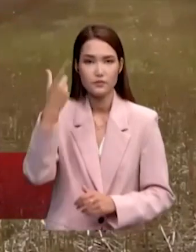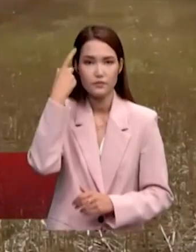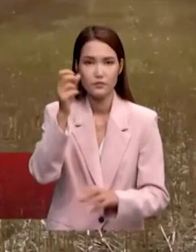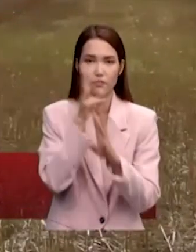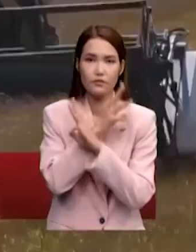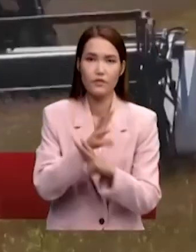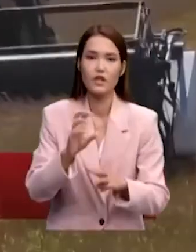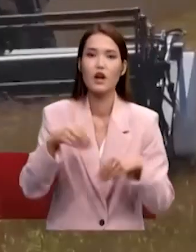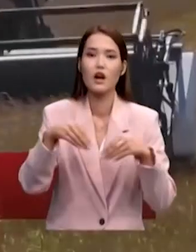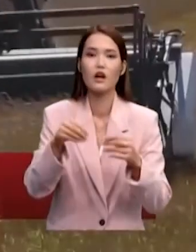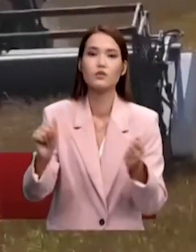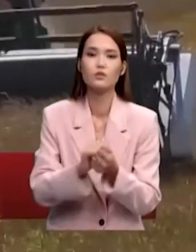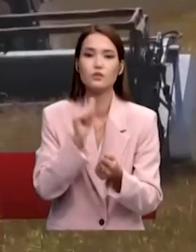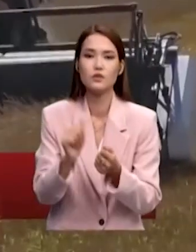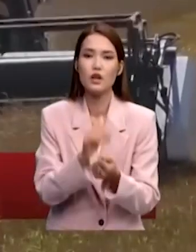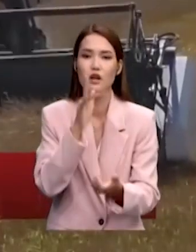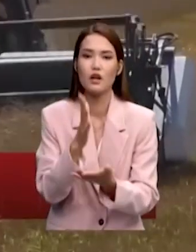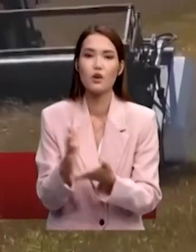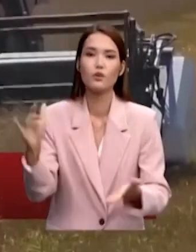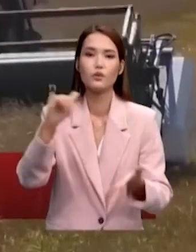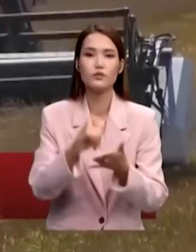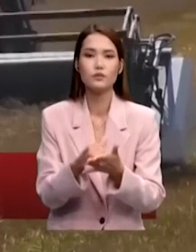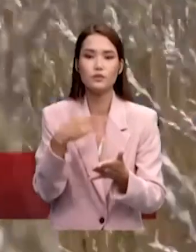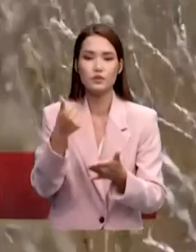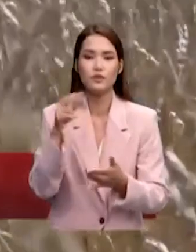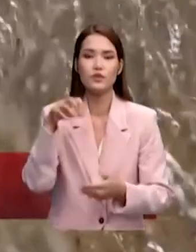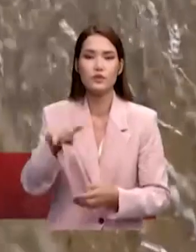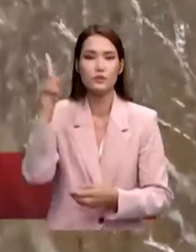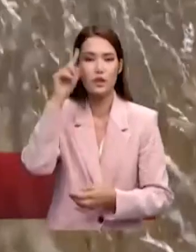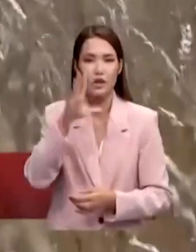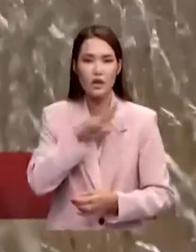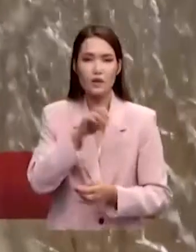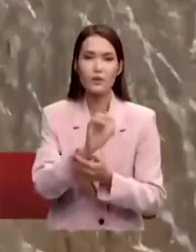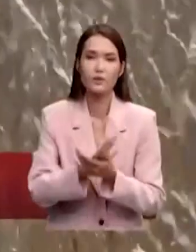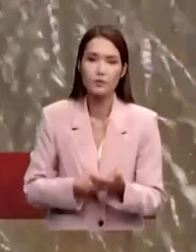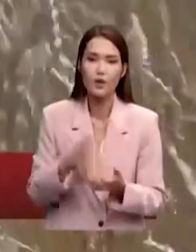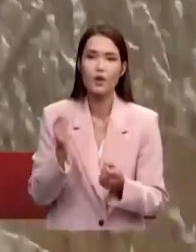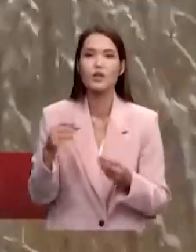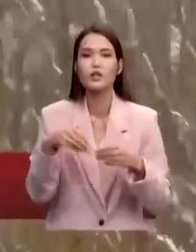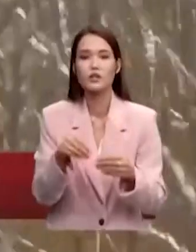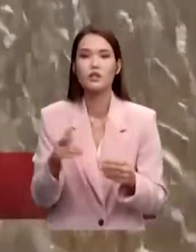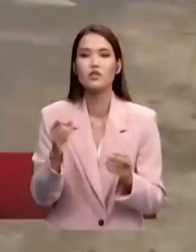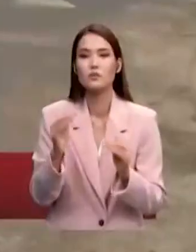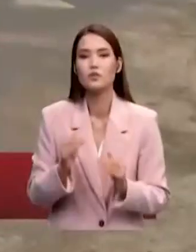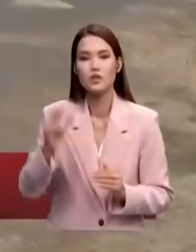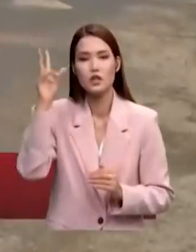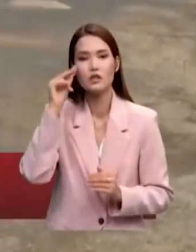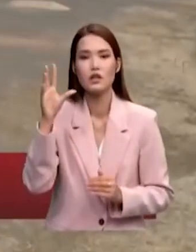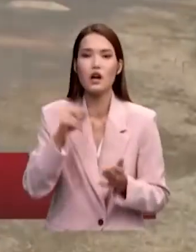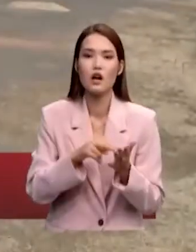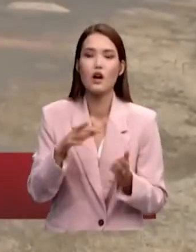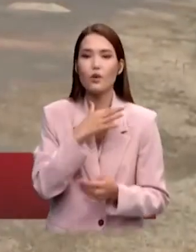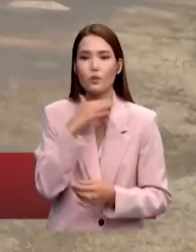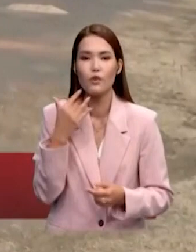Скажется на бюджете аграриев и засуха. Сельхозпроизводители уже подсчитали, уборка урожая обойдется им дороже, чем реализация. В связи с этим